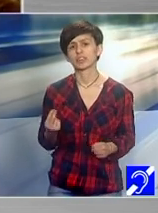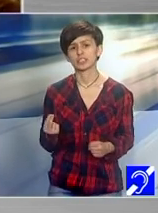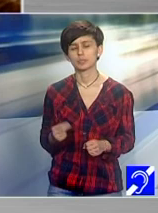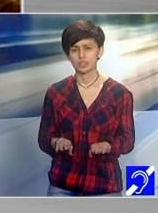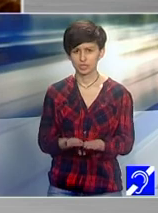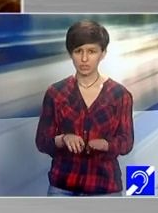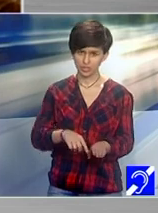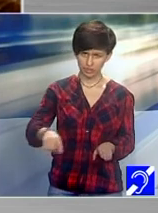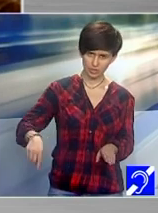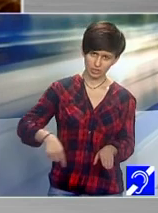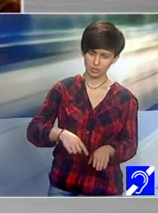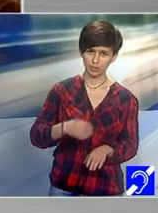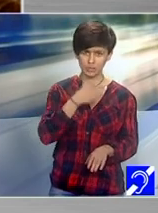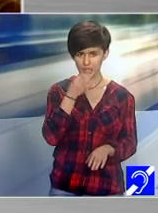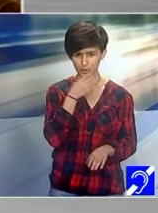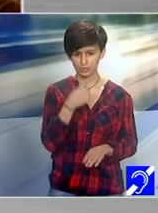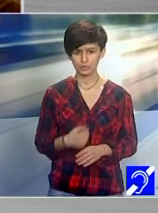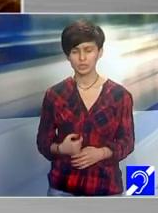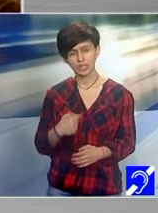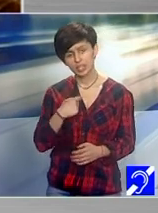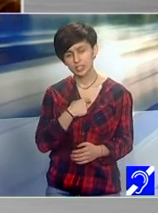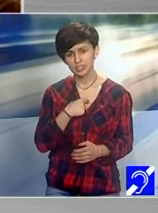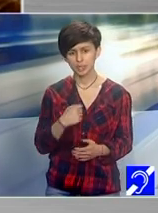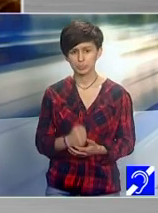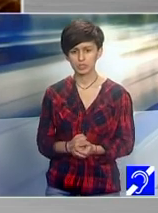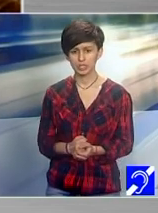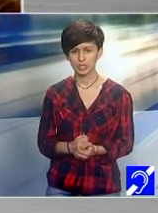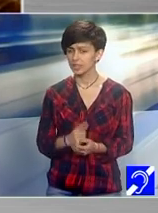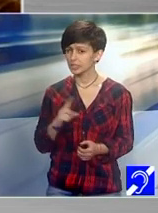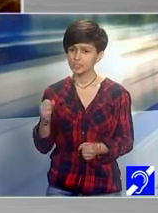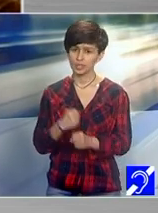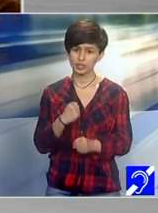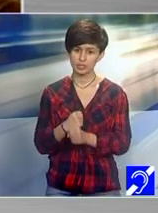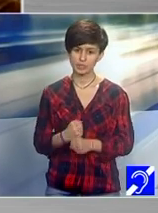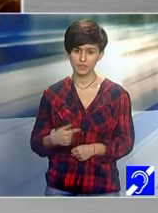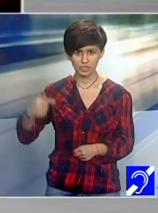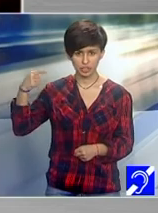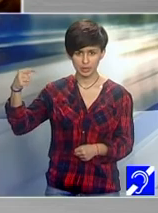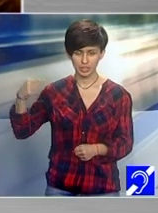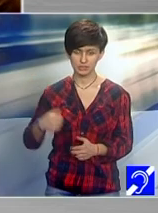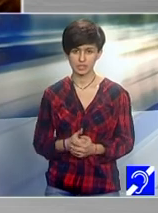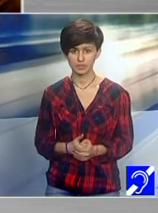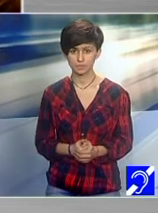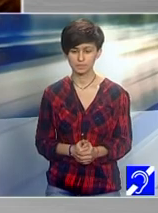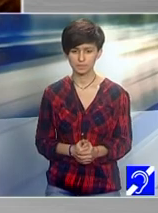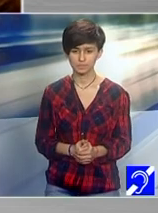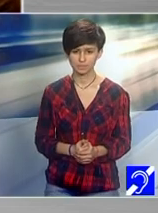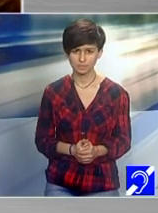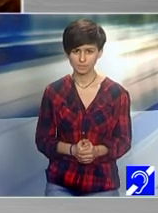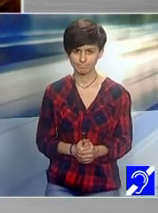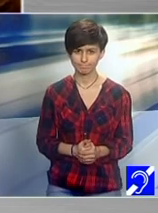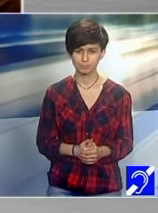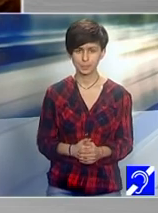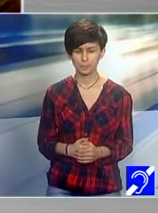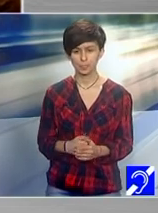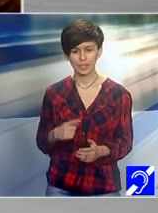că s-ar putea, una dintre formele de protest ulterioare, să fie noi să nu mai facem decât gărzile obligatorii prin lege. Sigur că nu